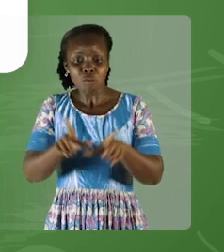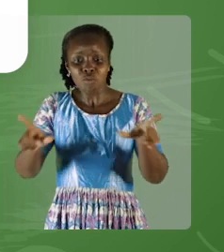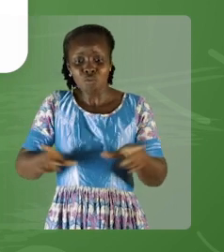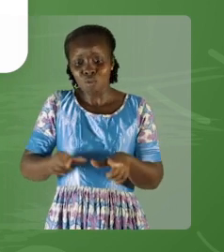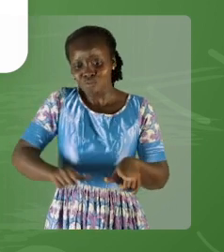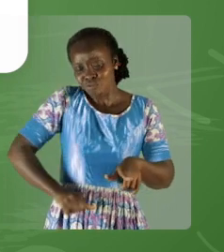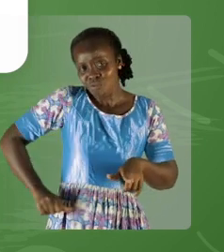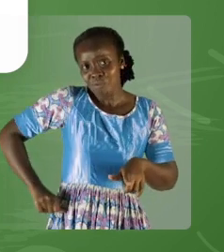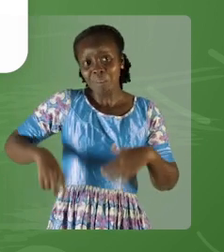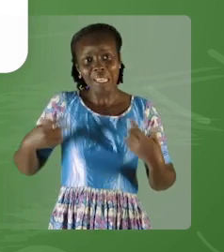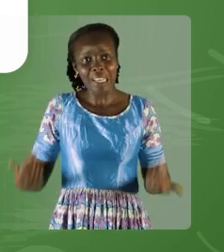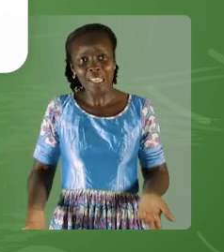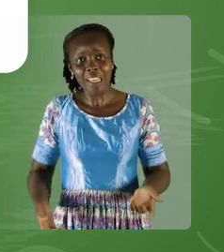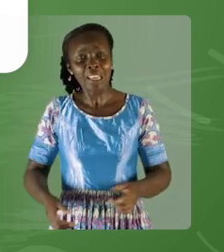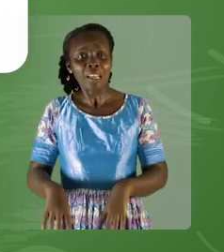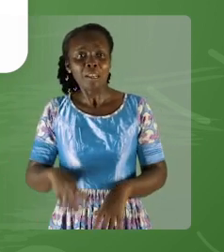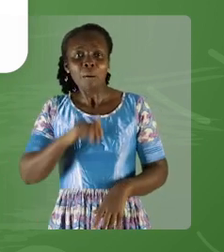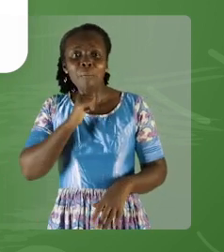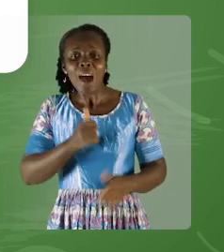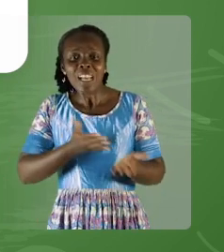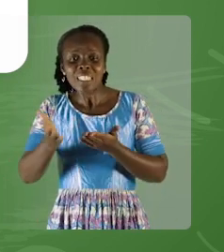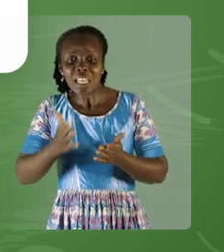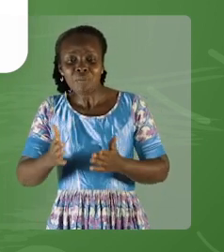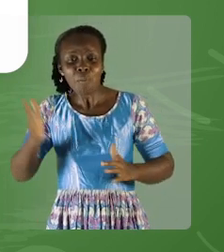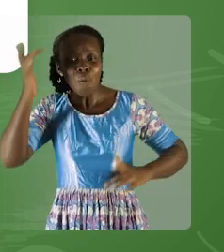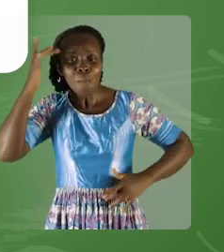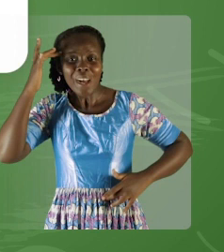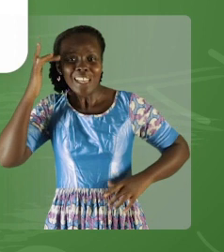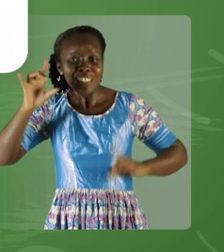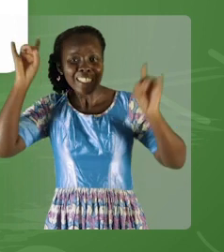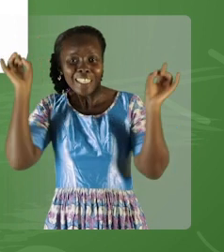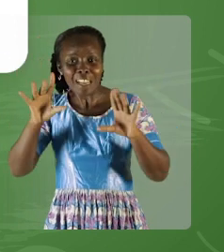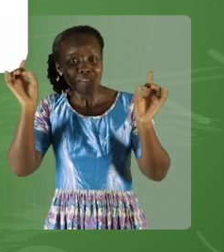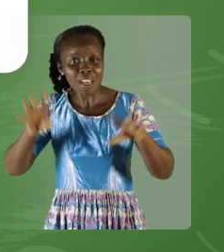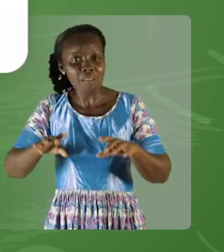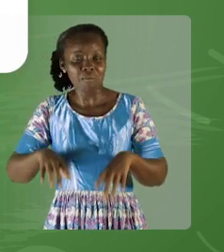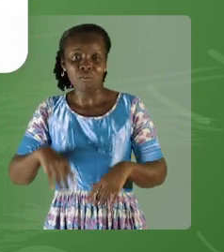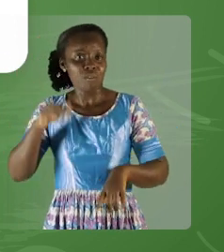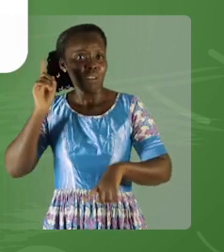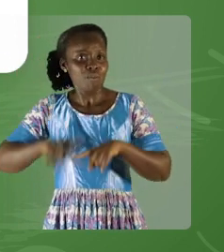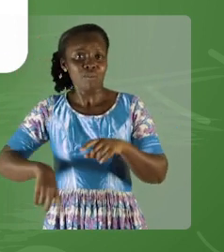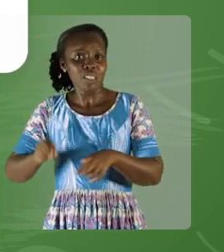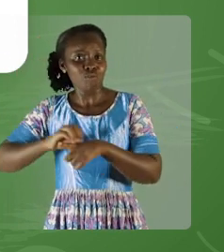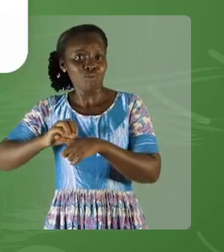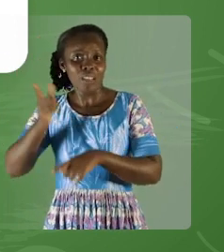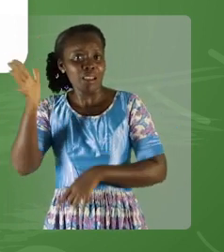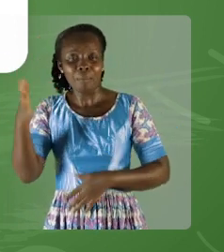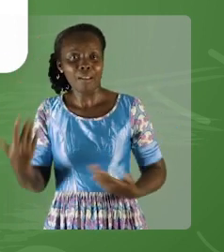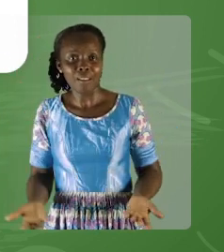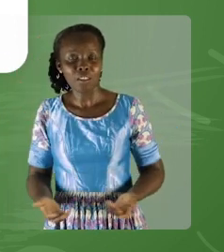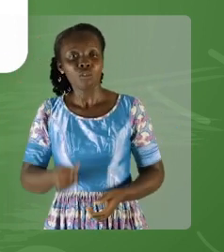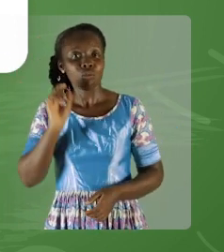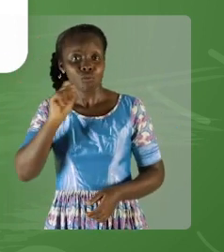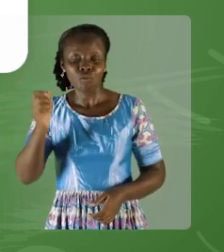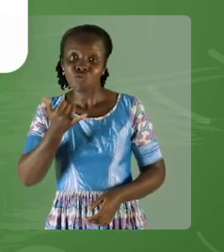grandes opérations chirurgicales. Il n'y a pas de services spécialisés dans le traitement de certaines maladies.